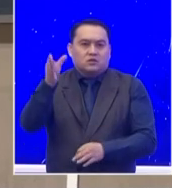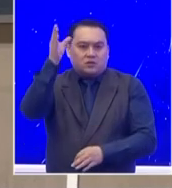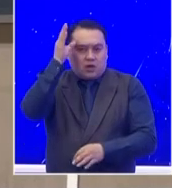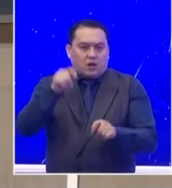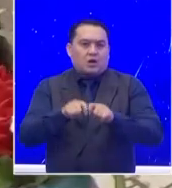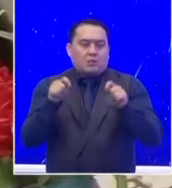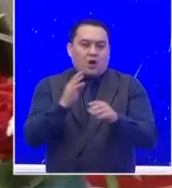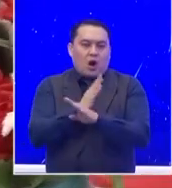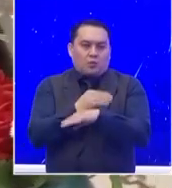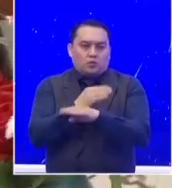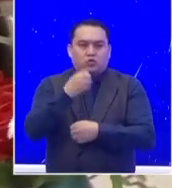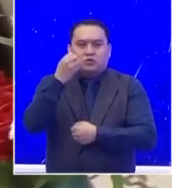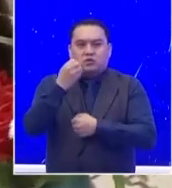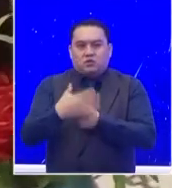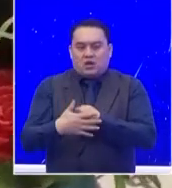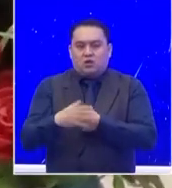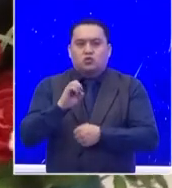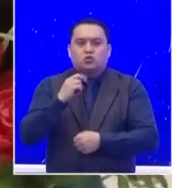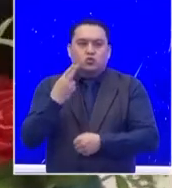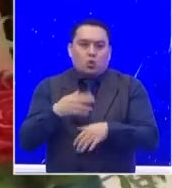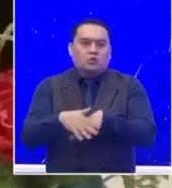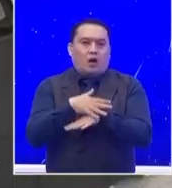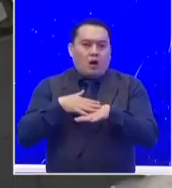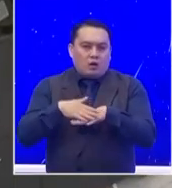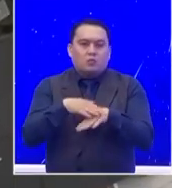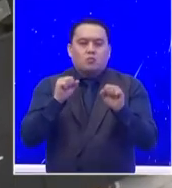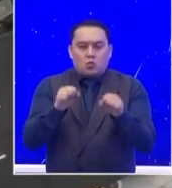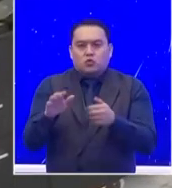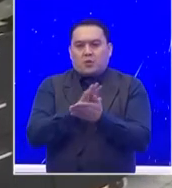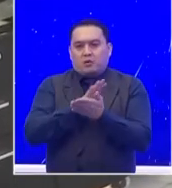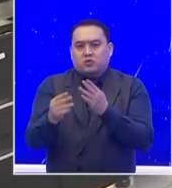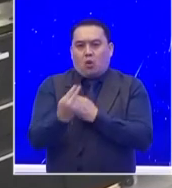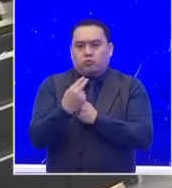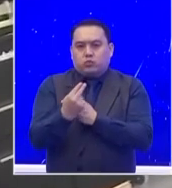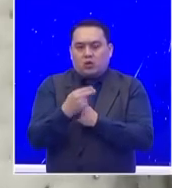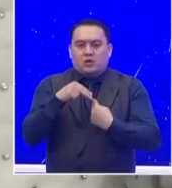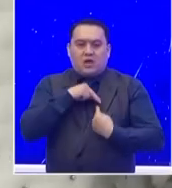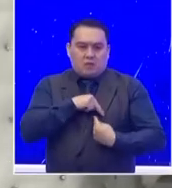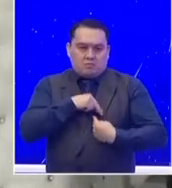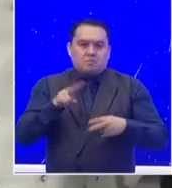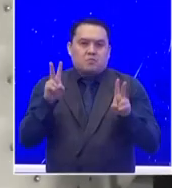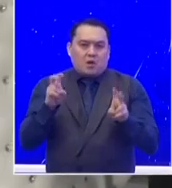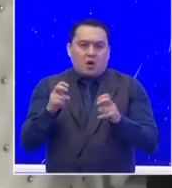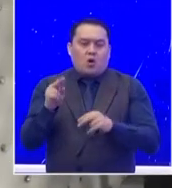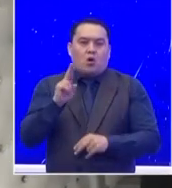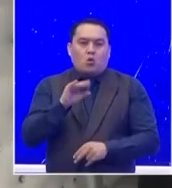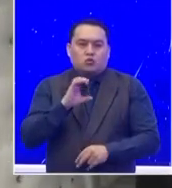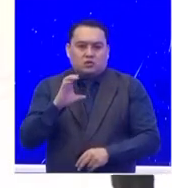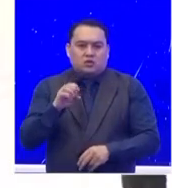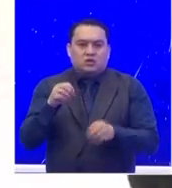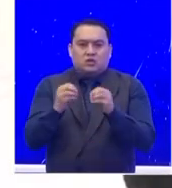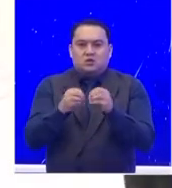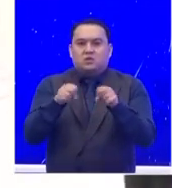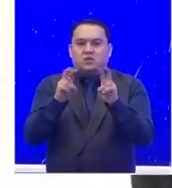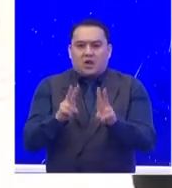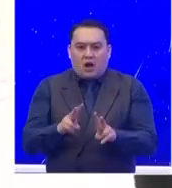в Капшигае учебный центр. Здесь социально уязвимые граждане смогут бесплатно обучаться по программе «Инбек» на краткосрочных курсах по 10 специальностям,